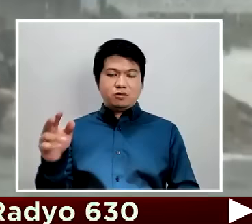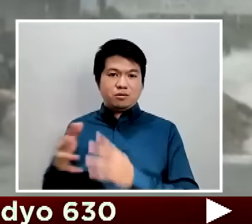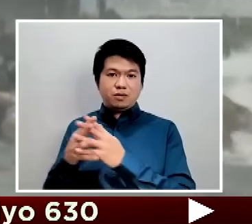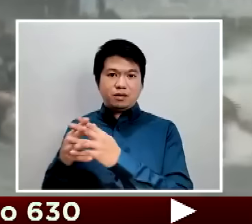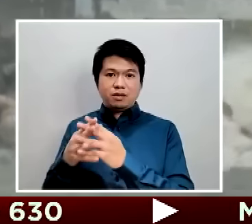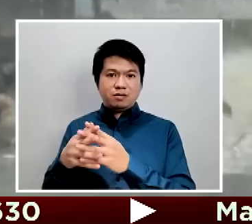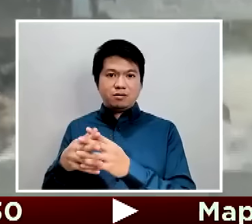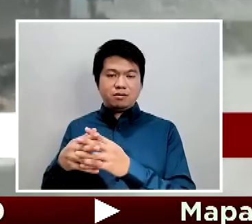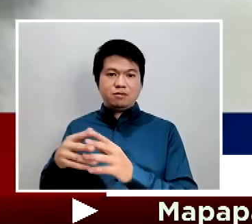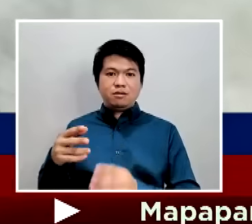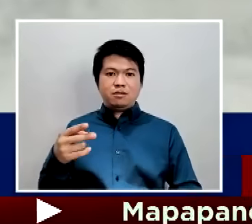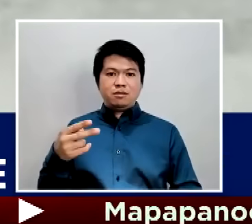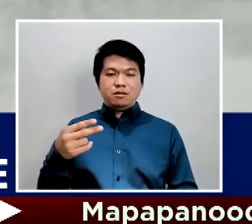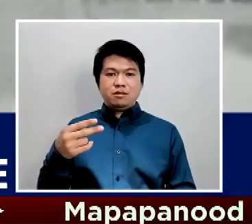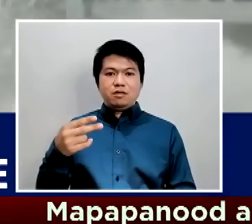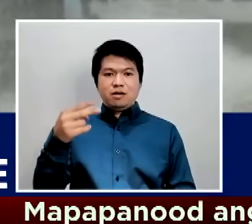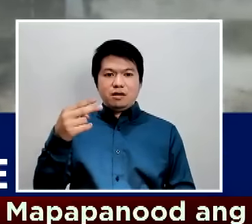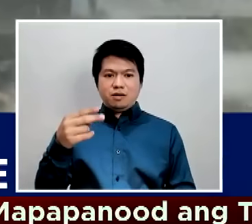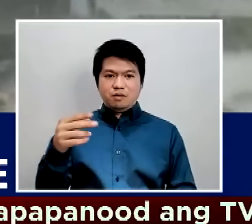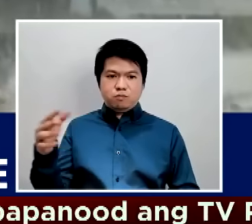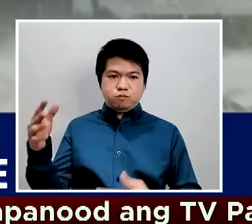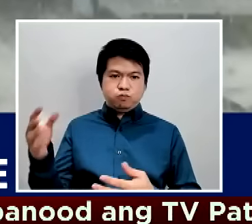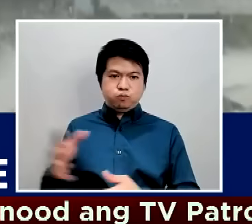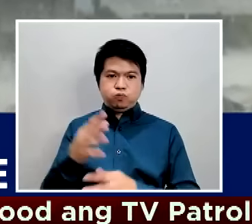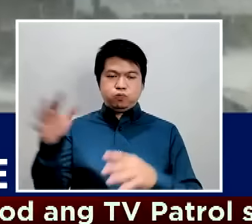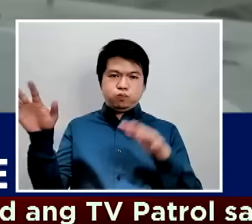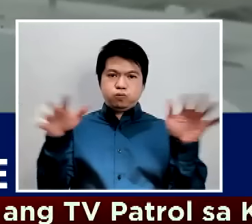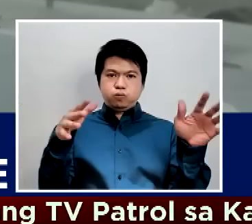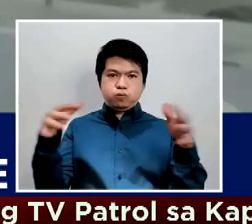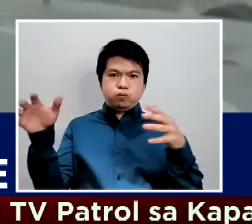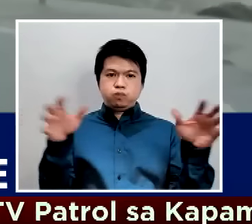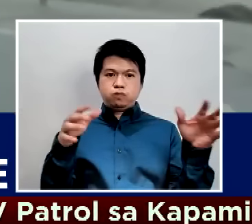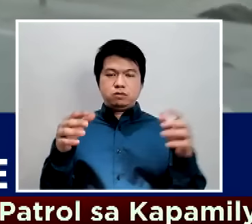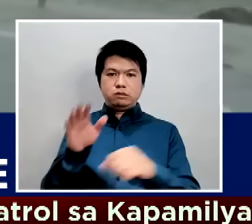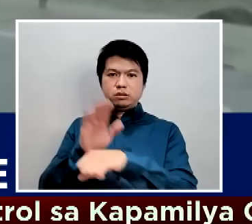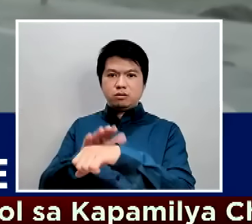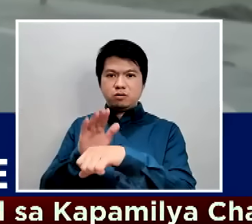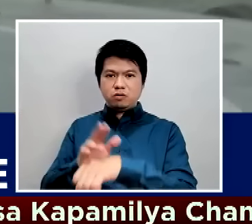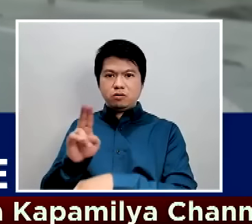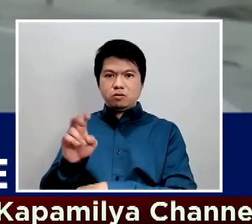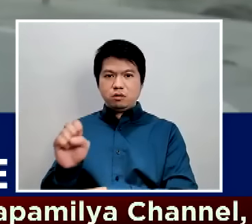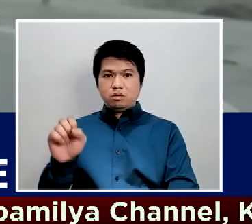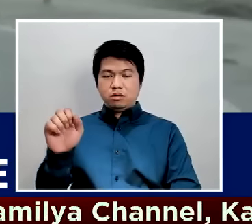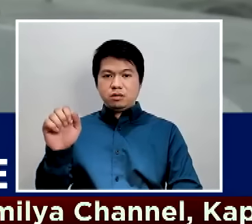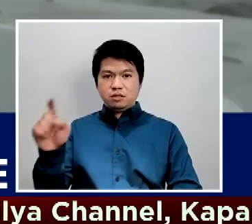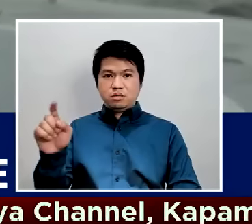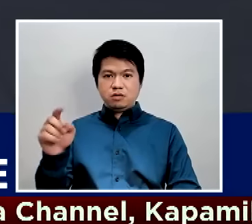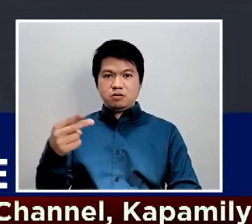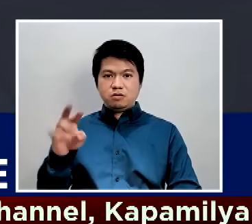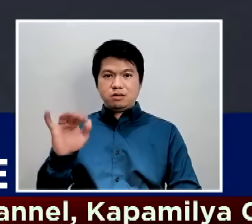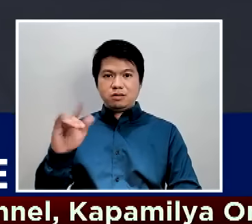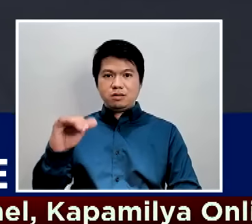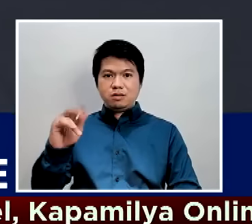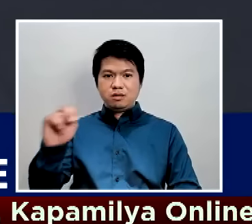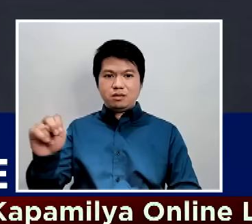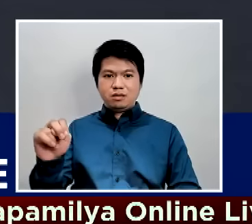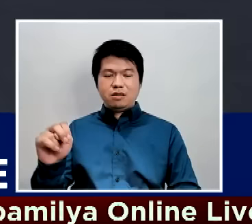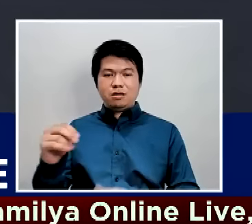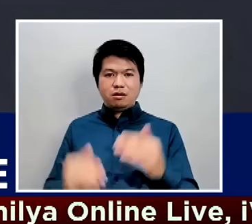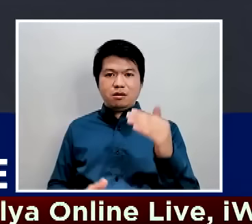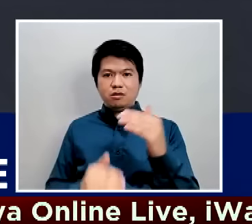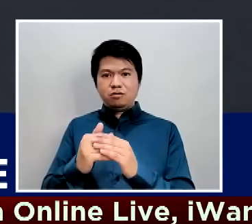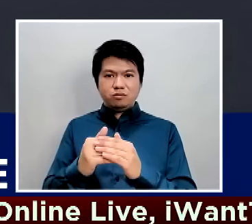Category 4 hurricane ang bagyo, kaya nagbabala ang US National Hurricane Center ng hanggang 20 talampakang